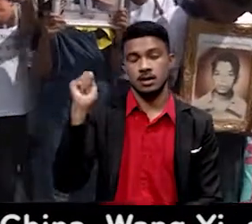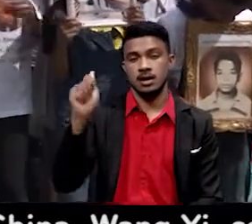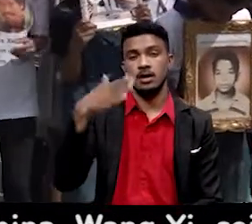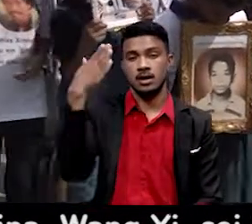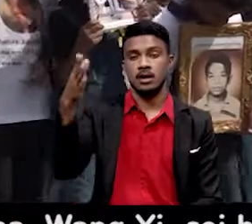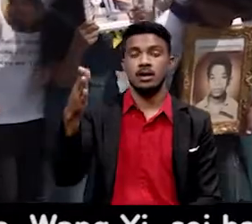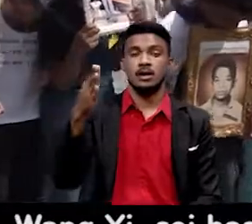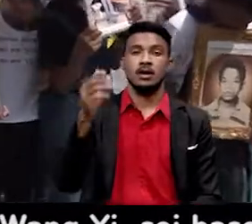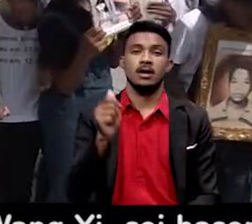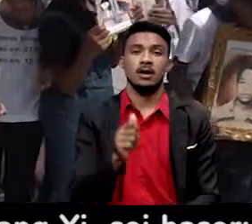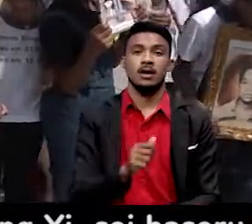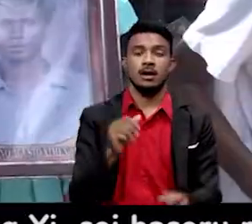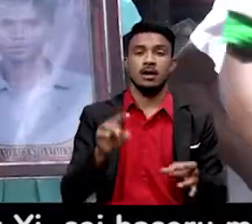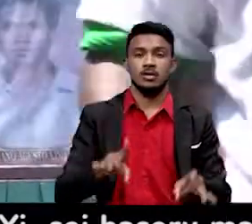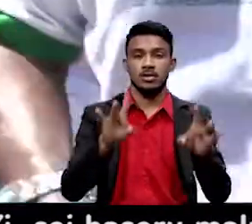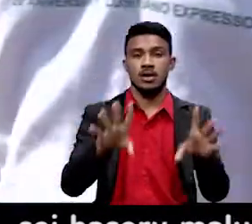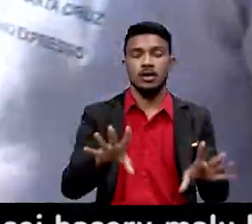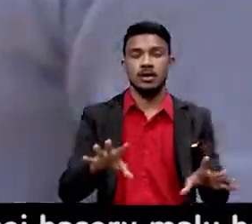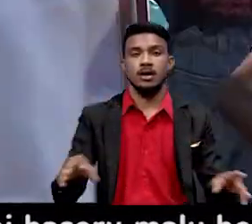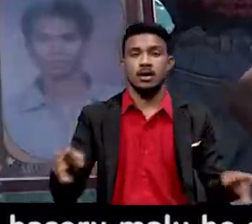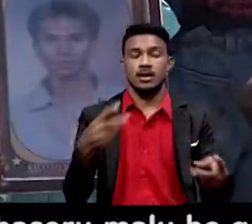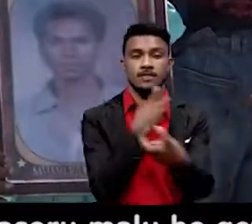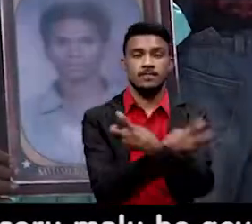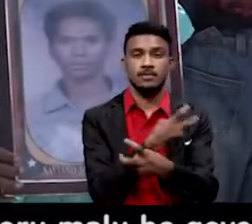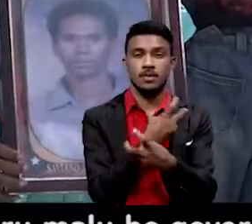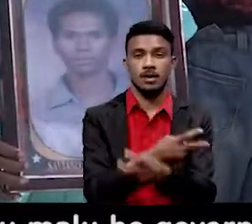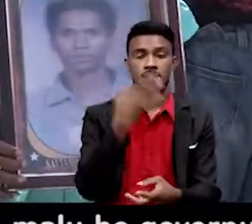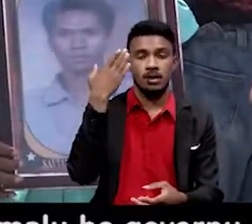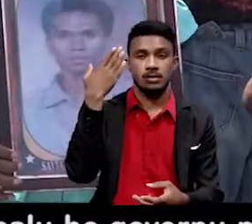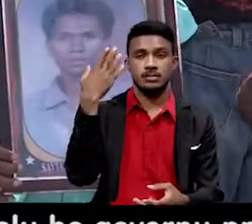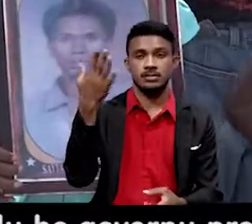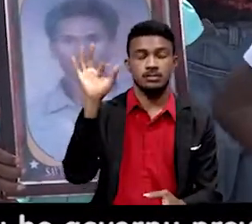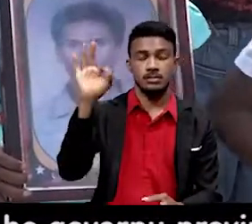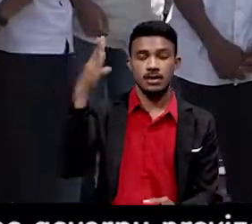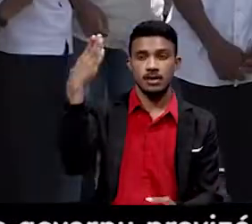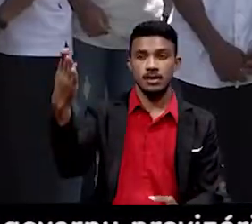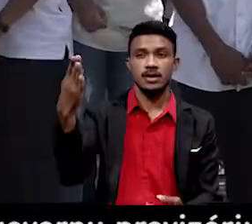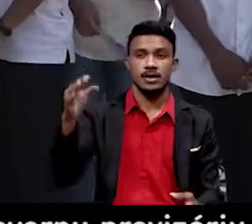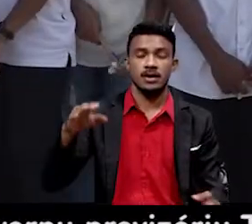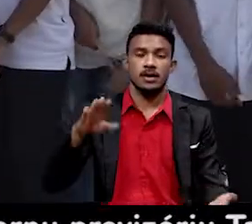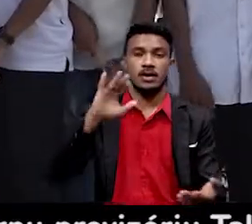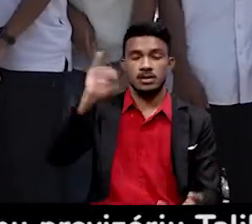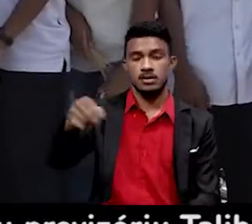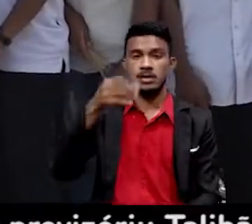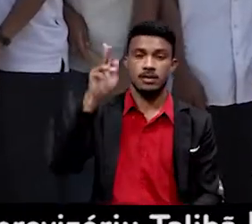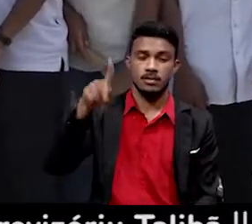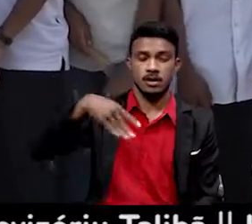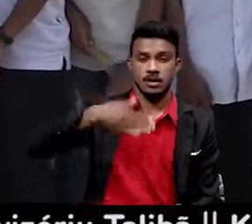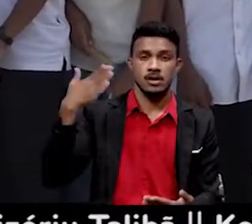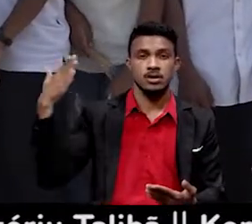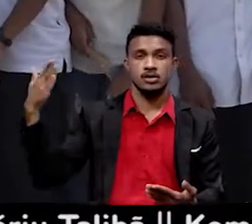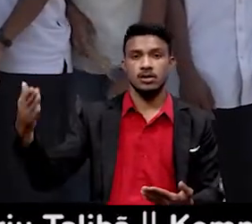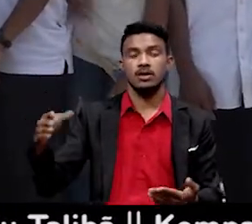ke mate ruin siatan ia área João Paulo II nia sorin usi numru ne na rua entrega na ba